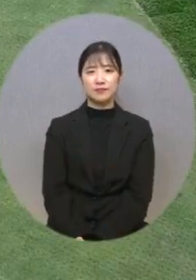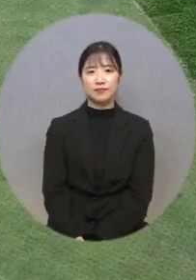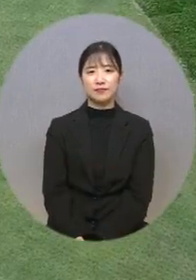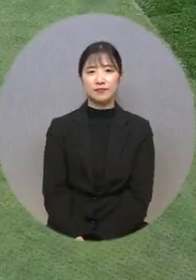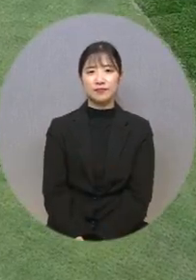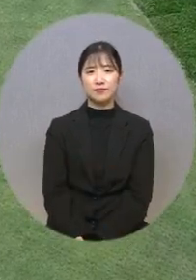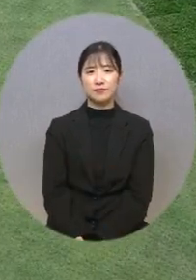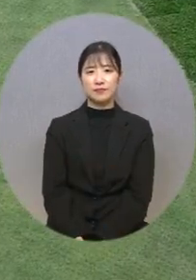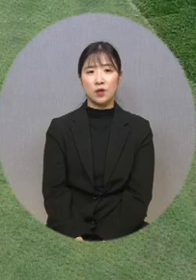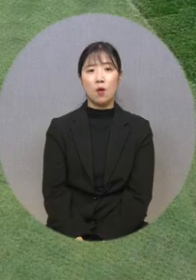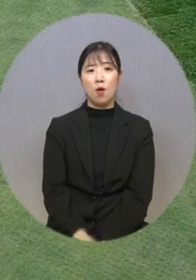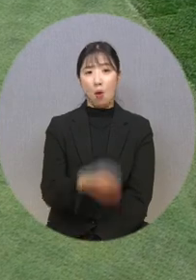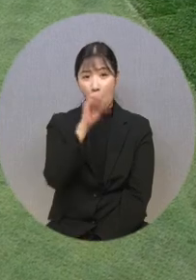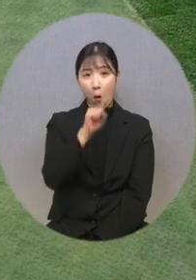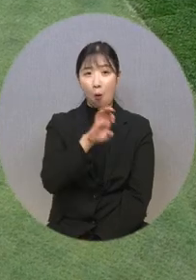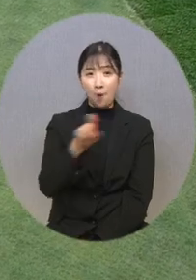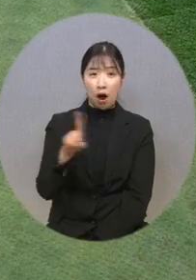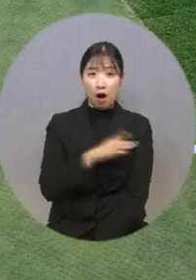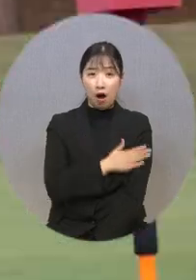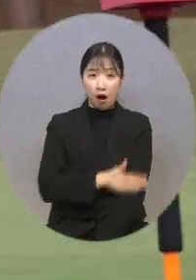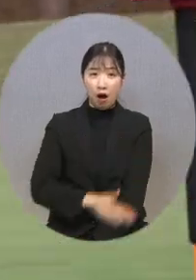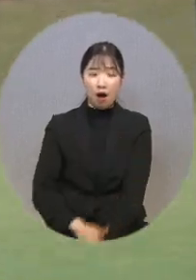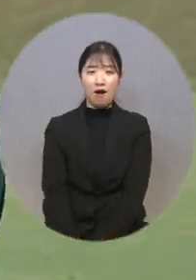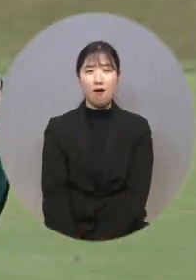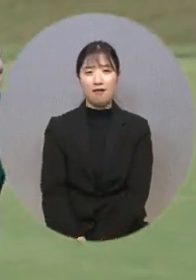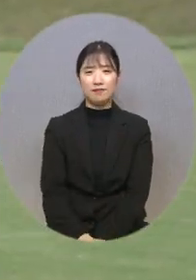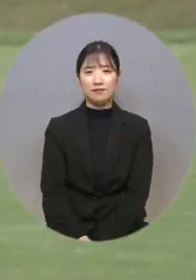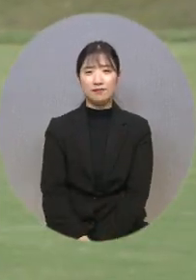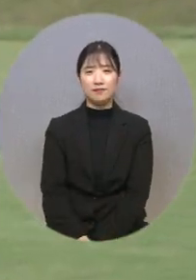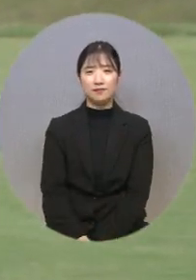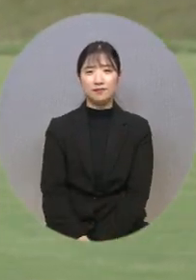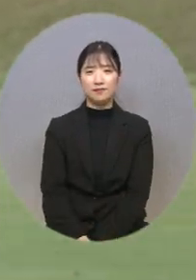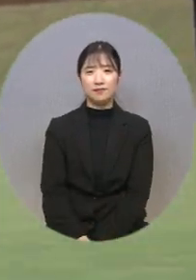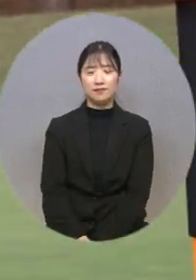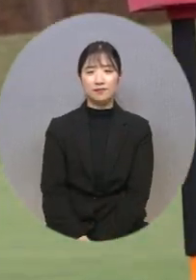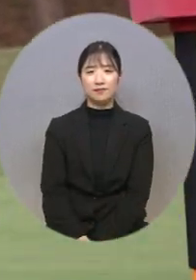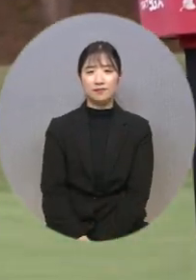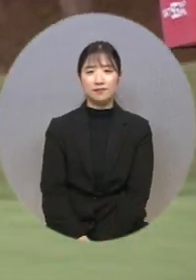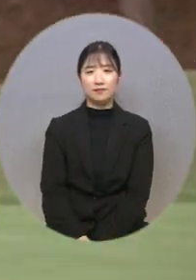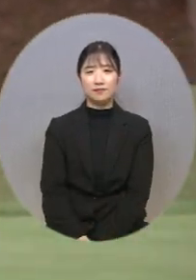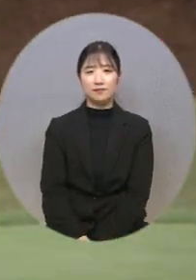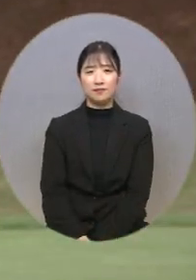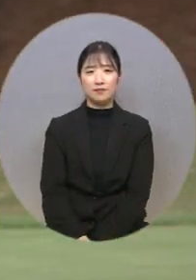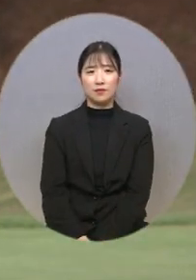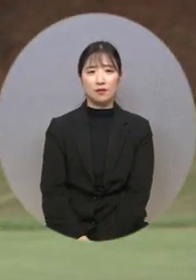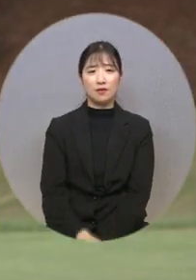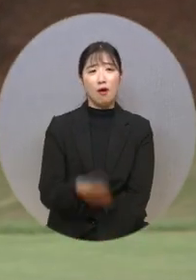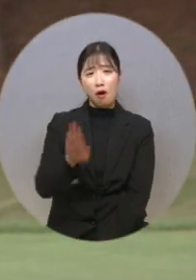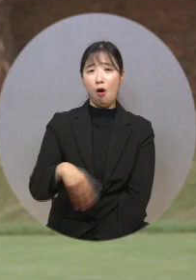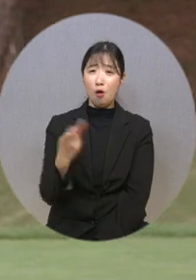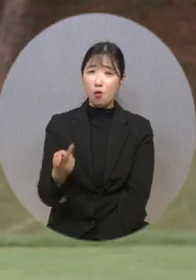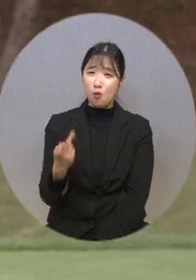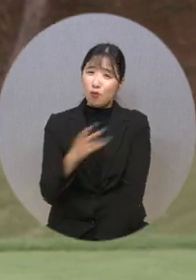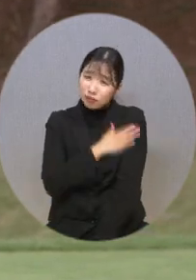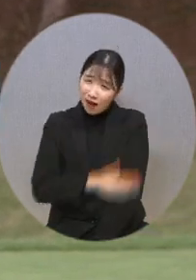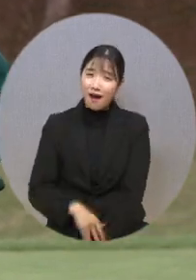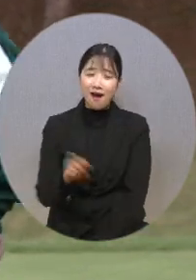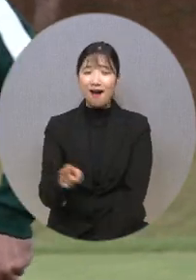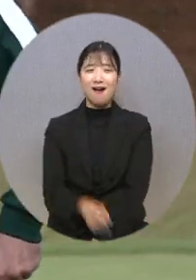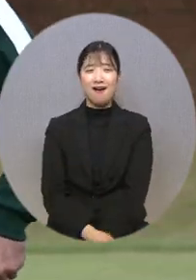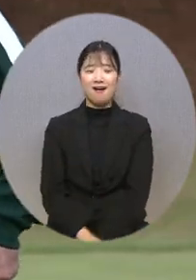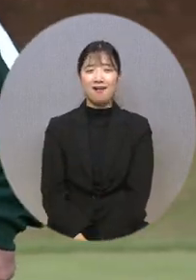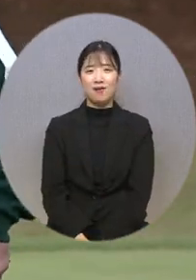나이스 파. 와. 나이스. 오. 동생아. 아니 너무 잘 쳤는데?